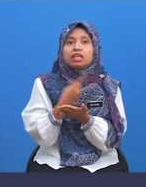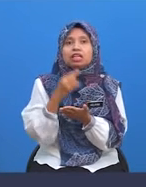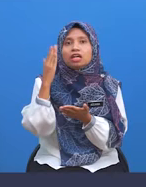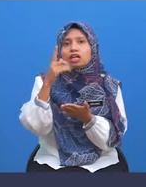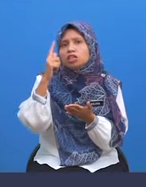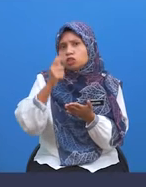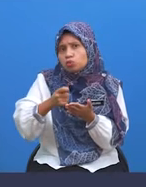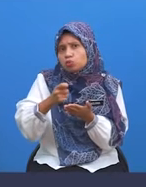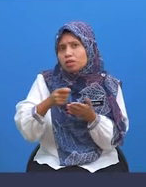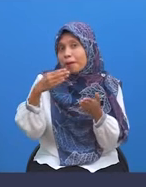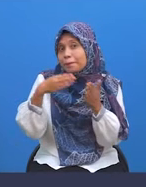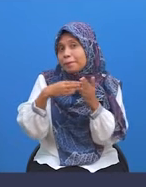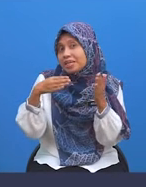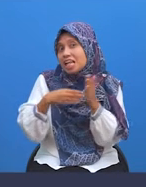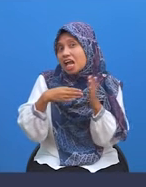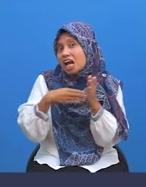Berapakah bilangan bagi graf kita?